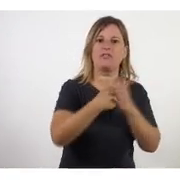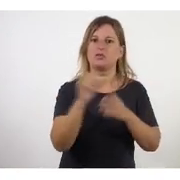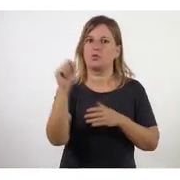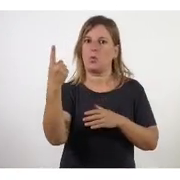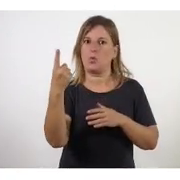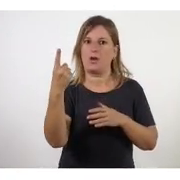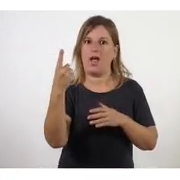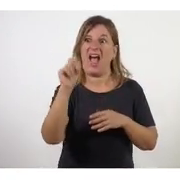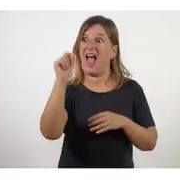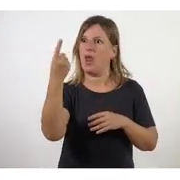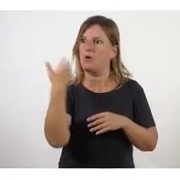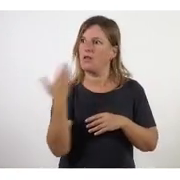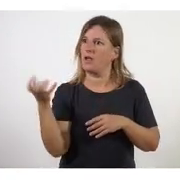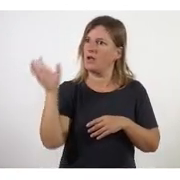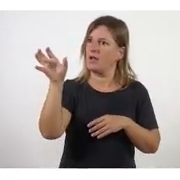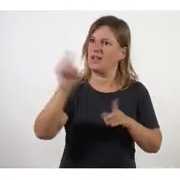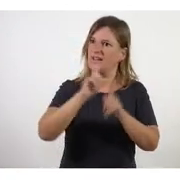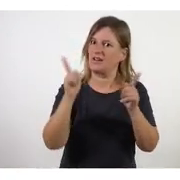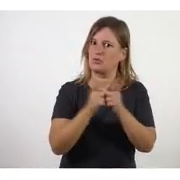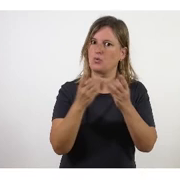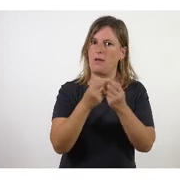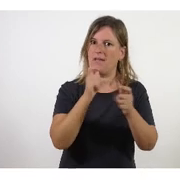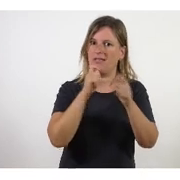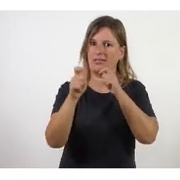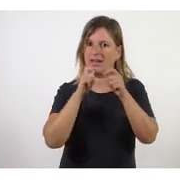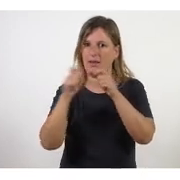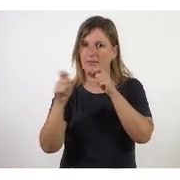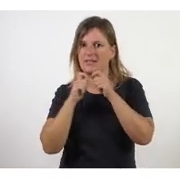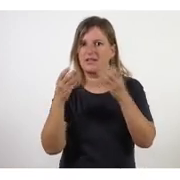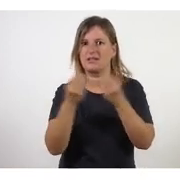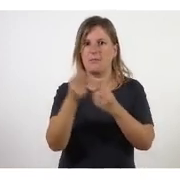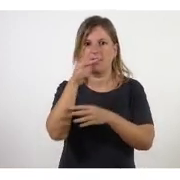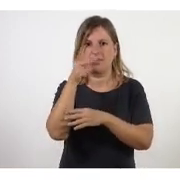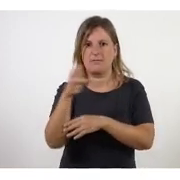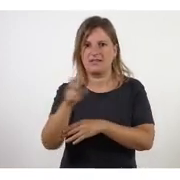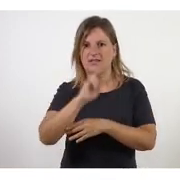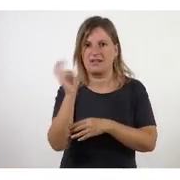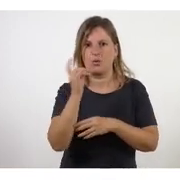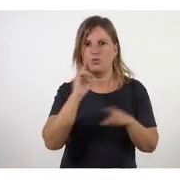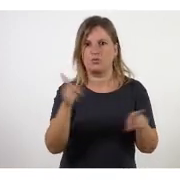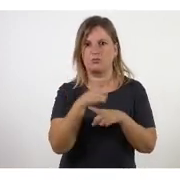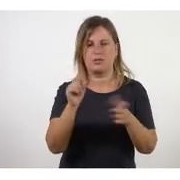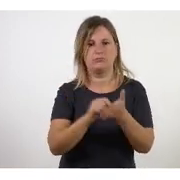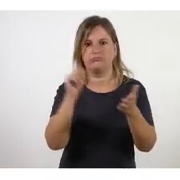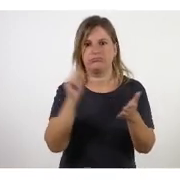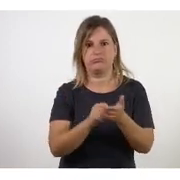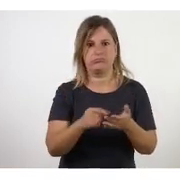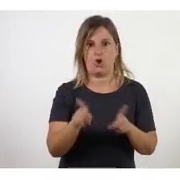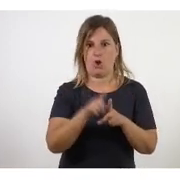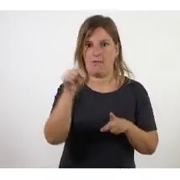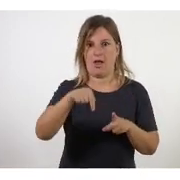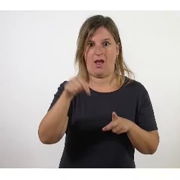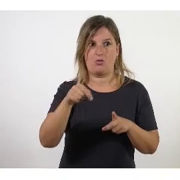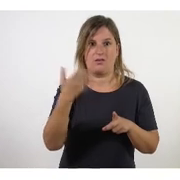1 estàvem projectant un vídeo resum amb entrevistes, amb imatges de recurs, amb música. Això que he fet jo amb vosaltres, ho vaig